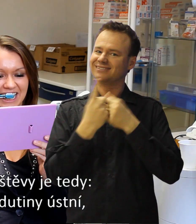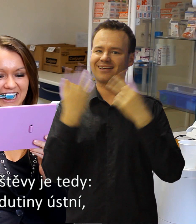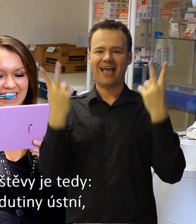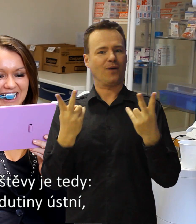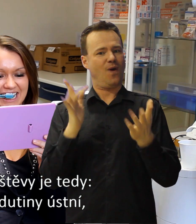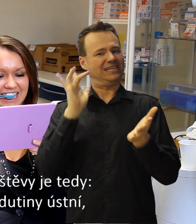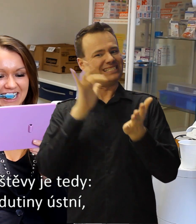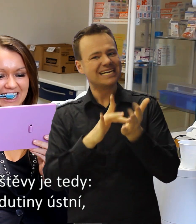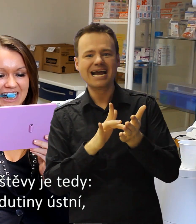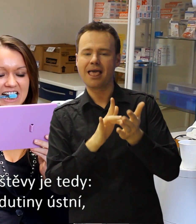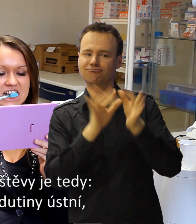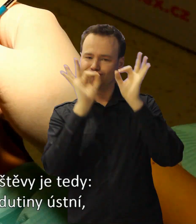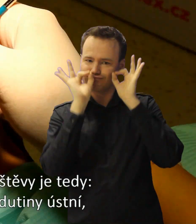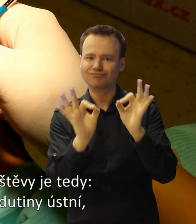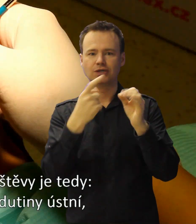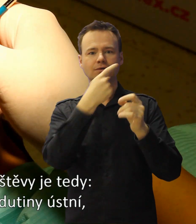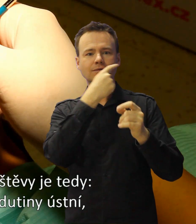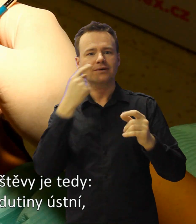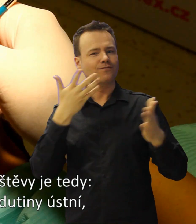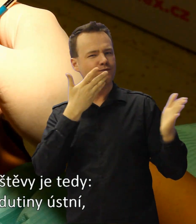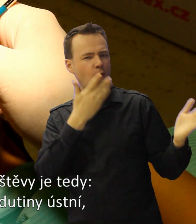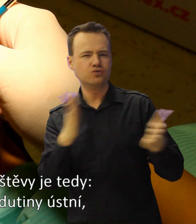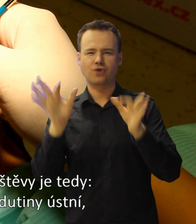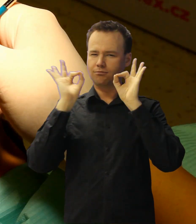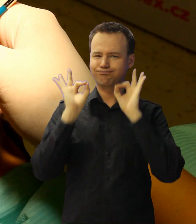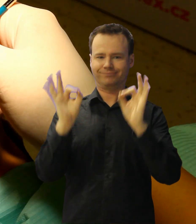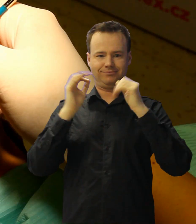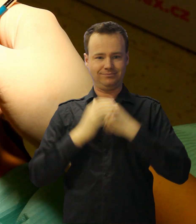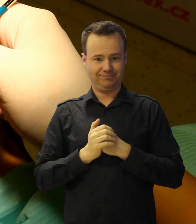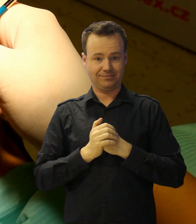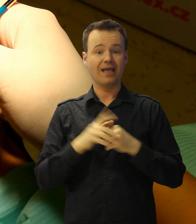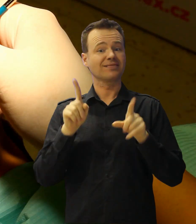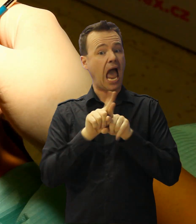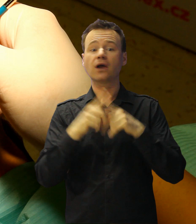Cílem této návštěvy je tedy zjištění stavu dutiny ústní,